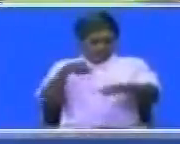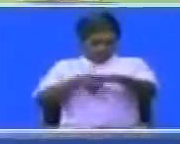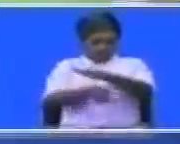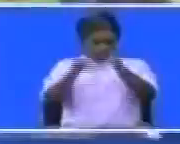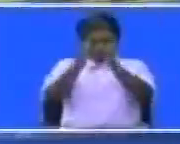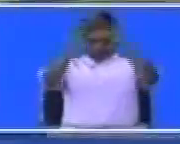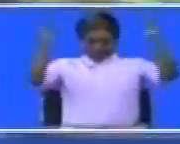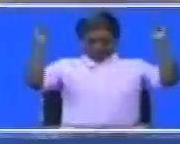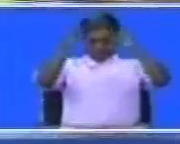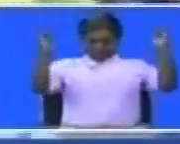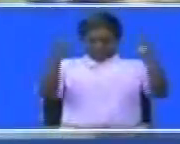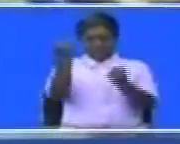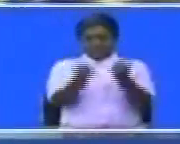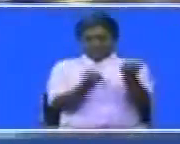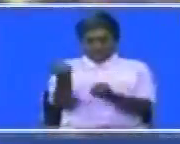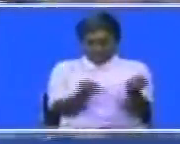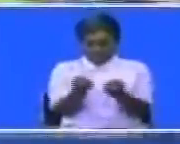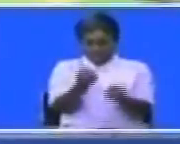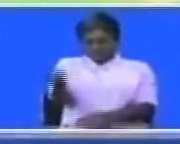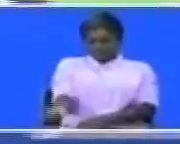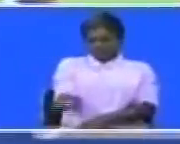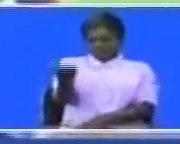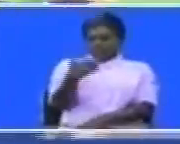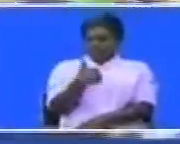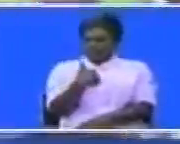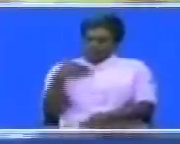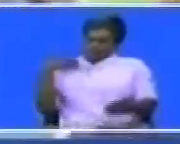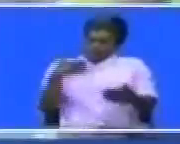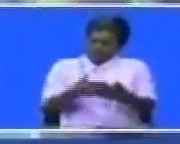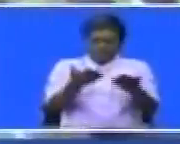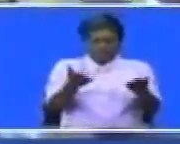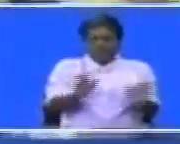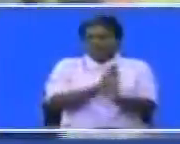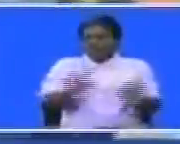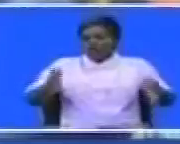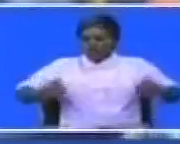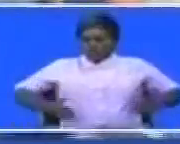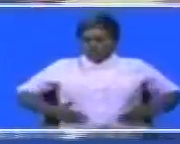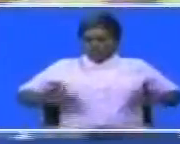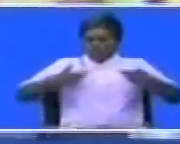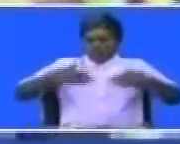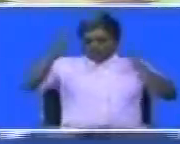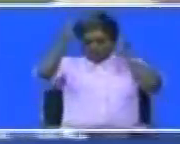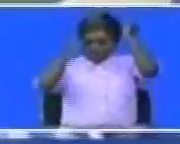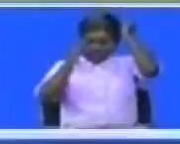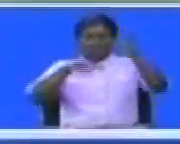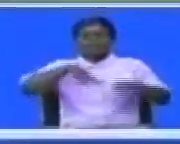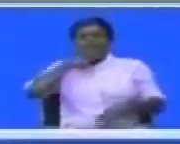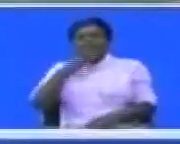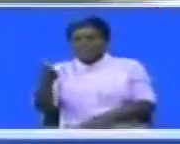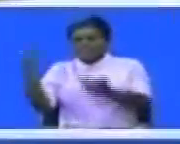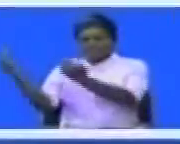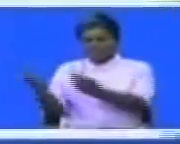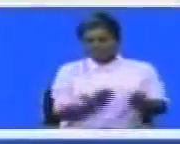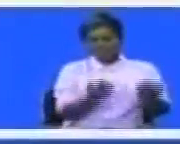yao na magari yaliyounganishwa na vilipuzi, hadi kufikia sasa hakuna mwili wa mwanajeshi aliyefariki nchini humo ambao